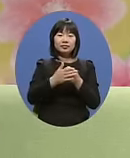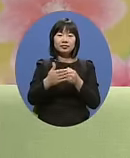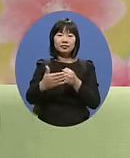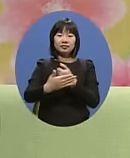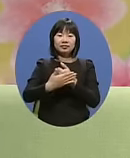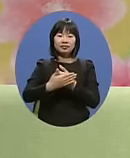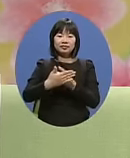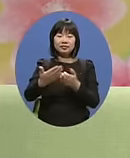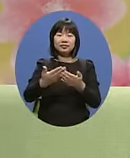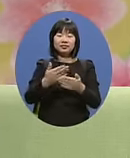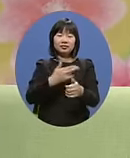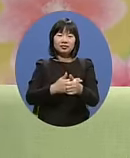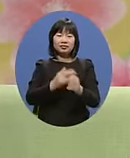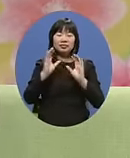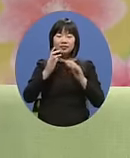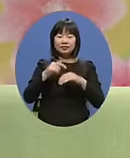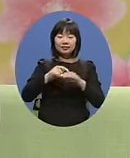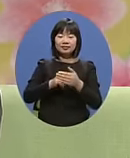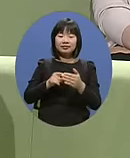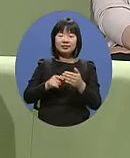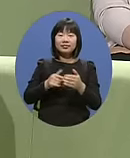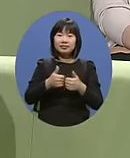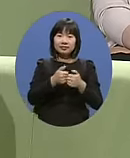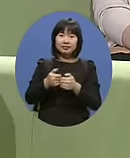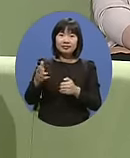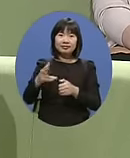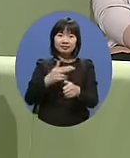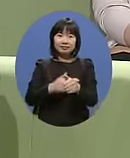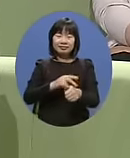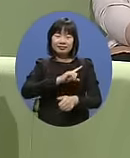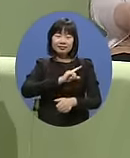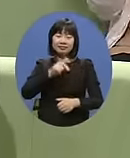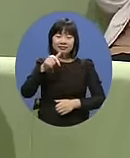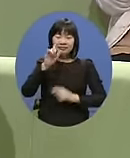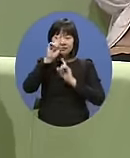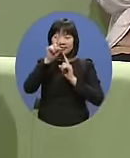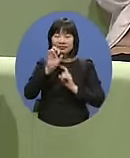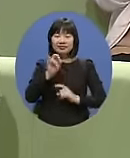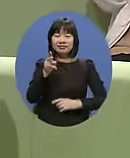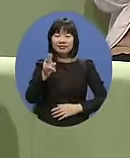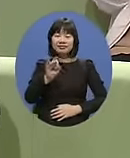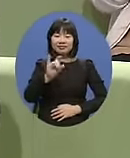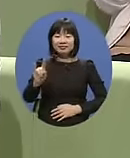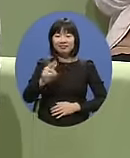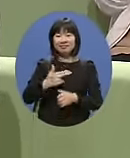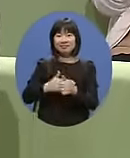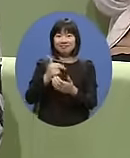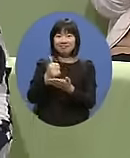주실 선생님 아동심리상담 전문가 이영애 선생님 나오셨습니다. 안녕하세요. 네, 안녕하세요.